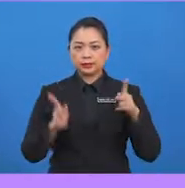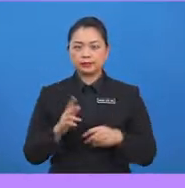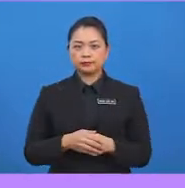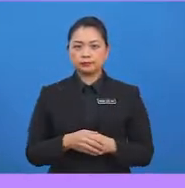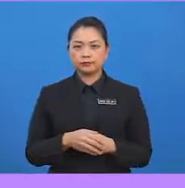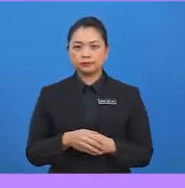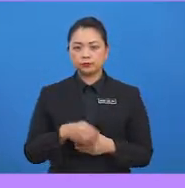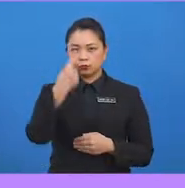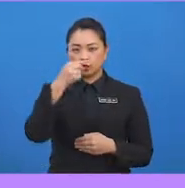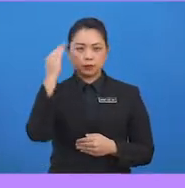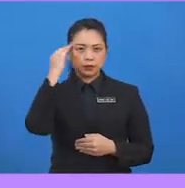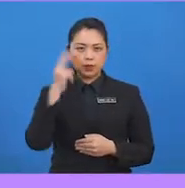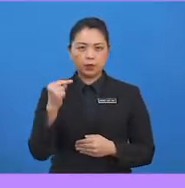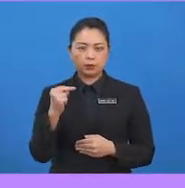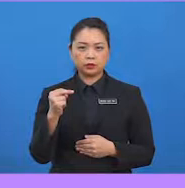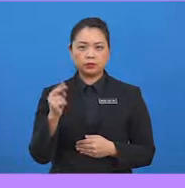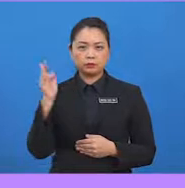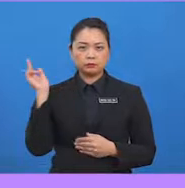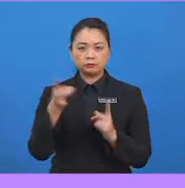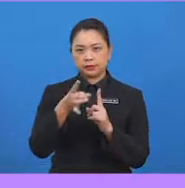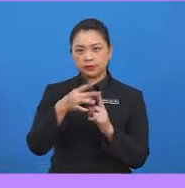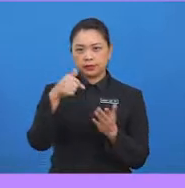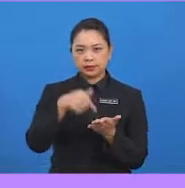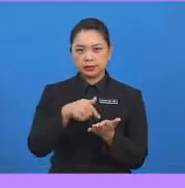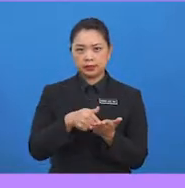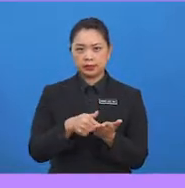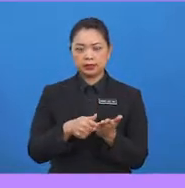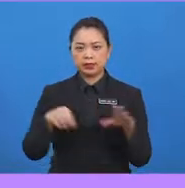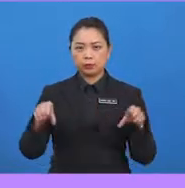makluman semua, keluli nirkarat diperbuat daripada